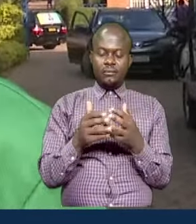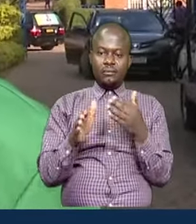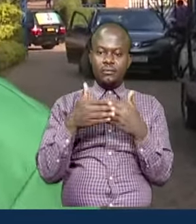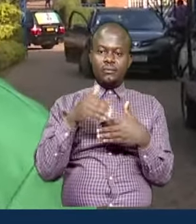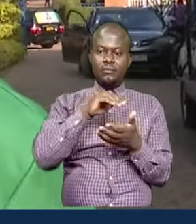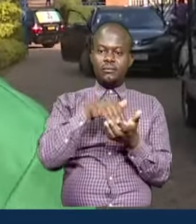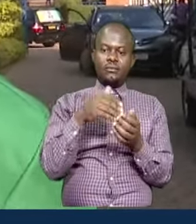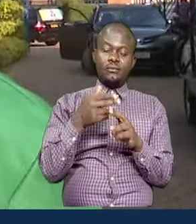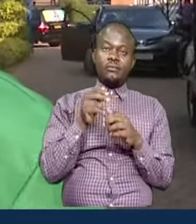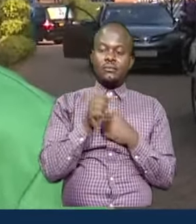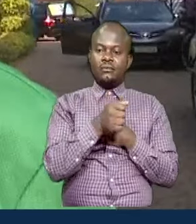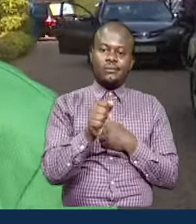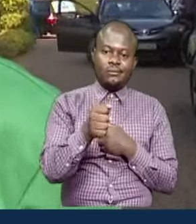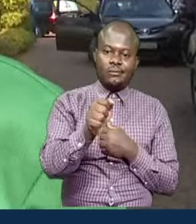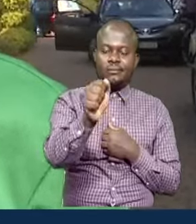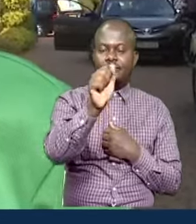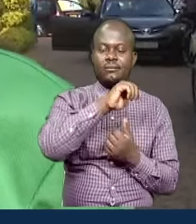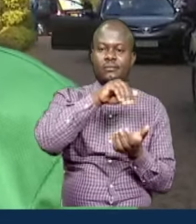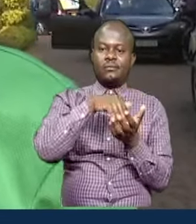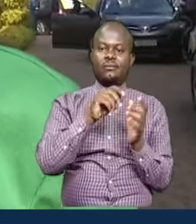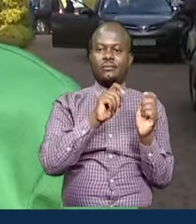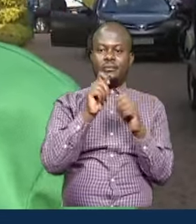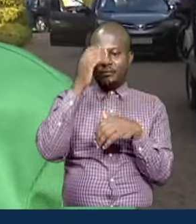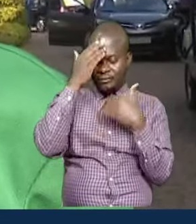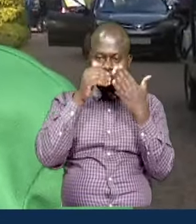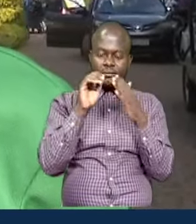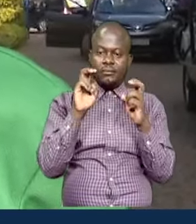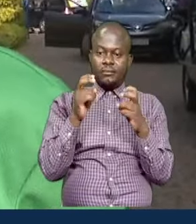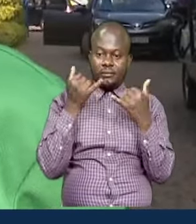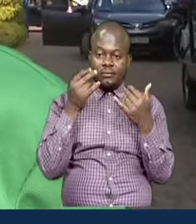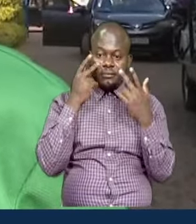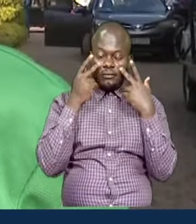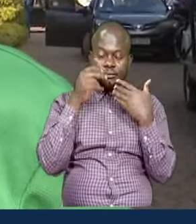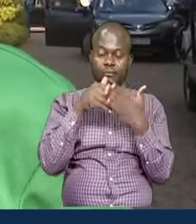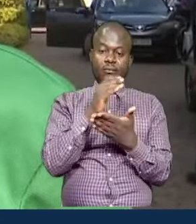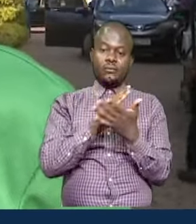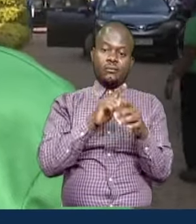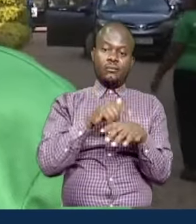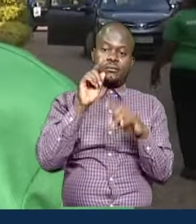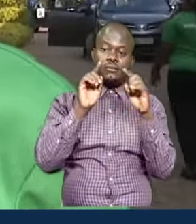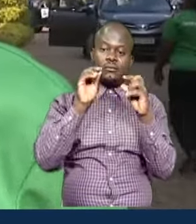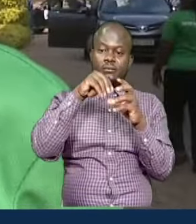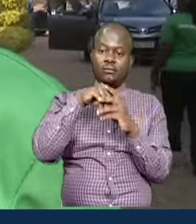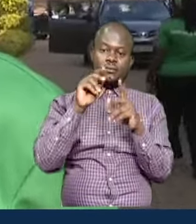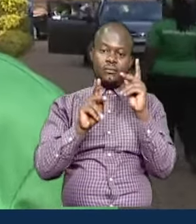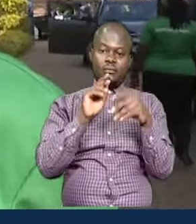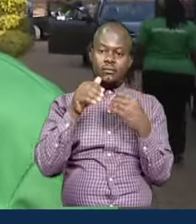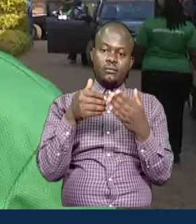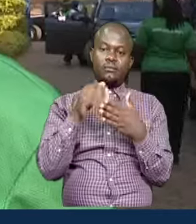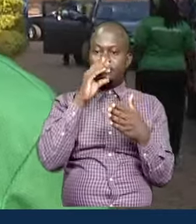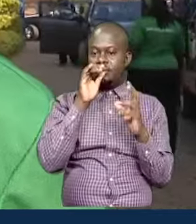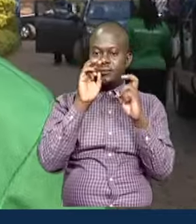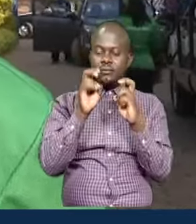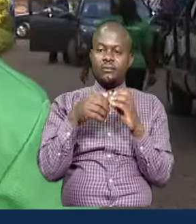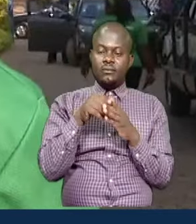ko ari iby'inzererezi za transit centers, kubera yuko usanga rimwe na rimwe hari igihe bijyanwamo abantu bavuga ko